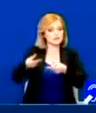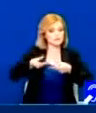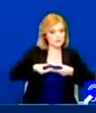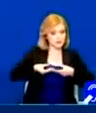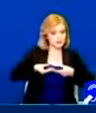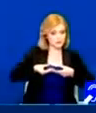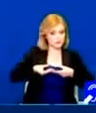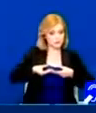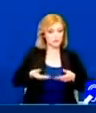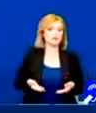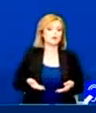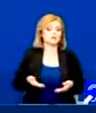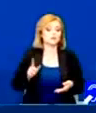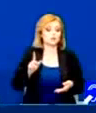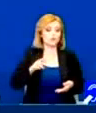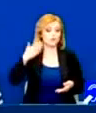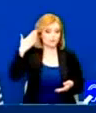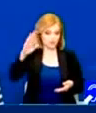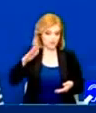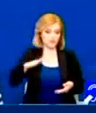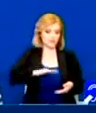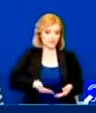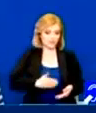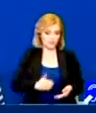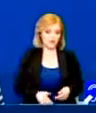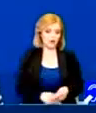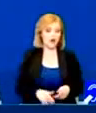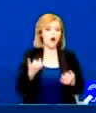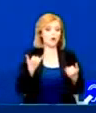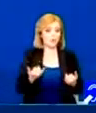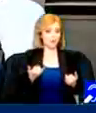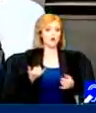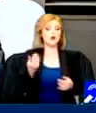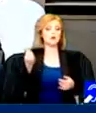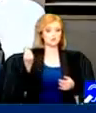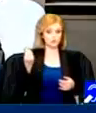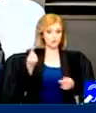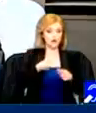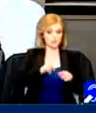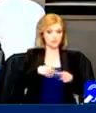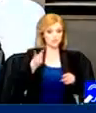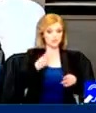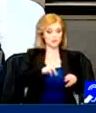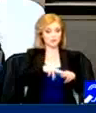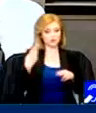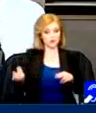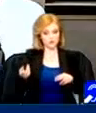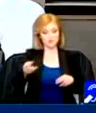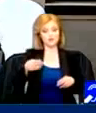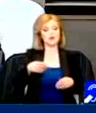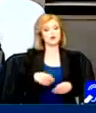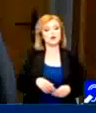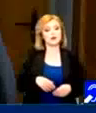mixt și, respectiv, suma donației urmează a fi întoarsă în bugetul de stat. Reprezentanții formațiunii spun că